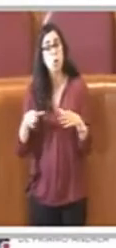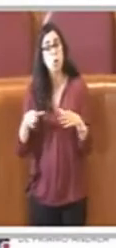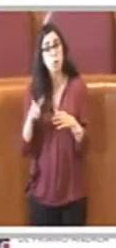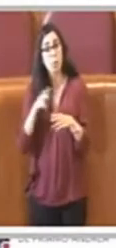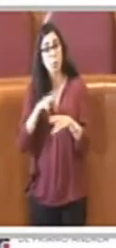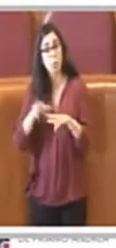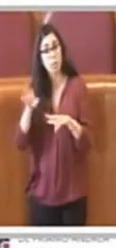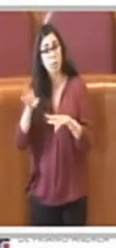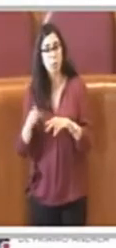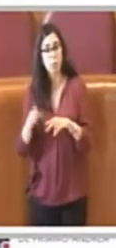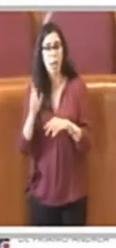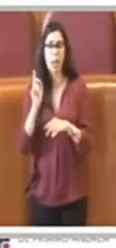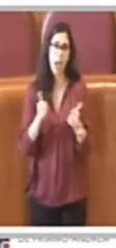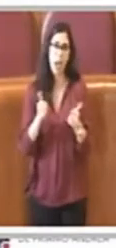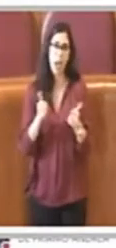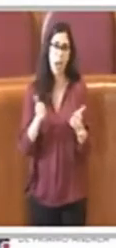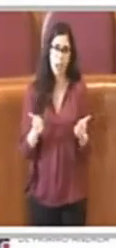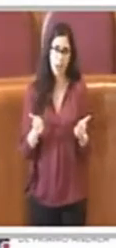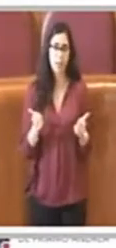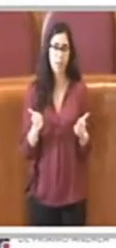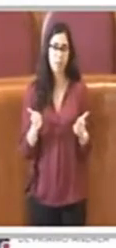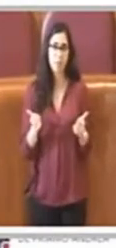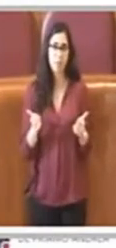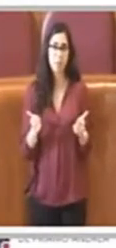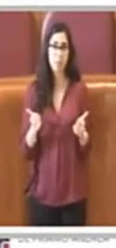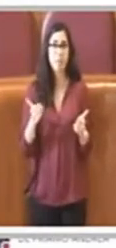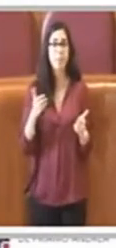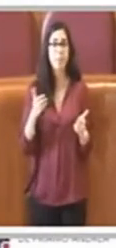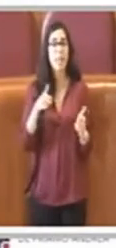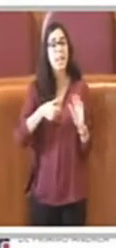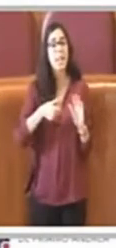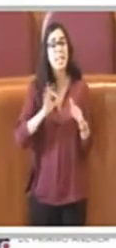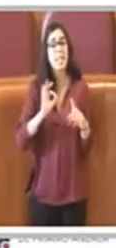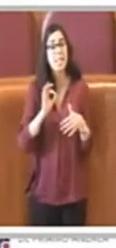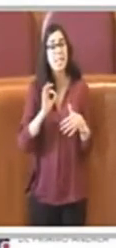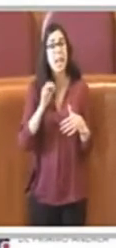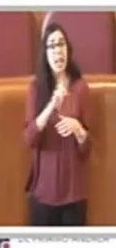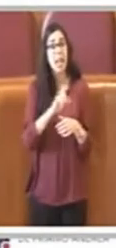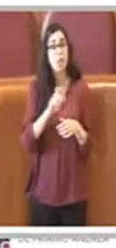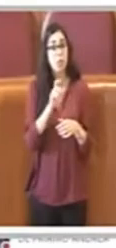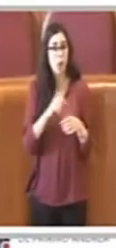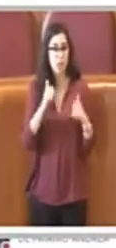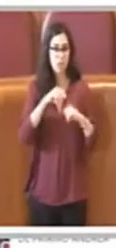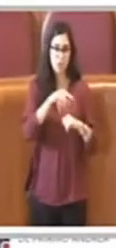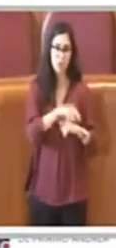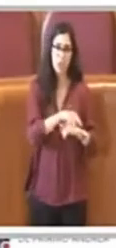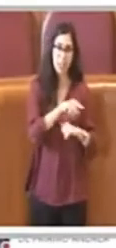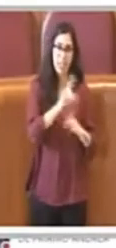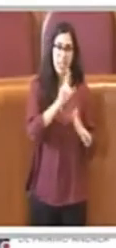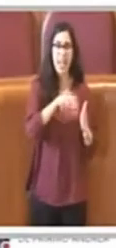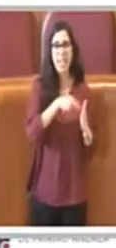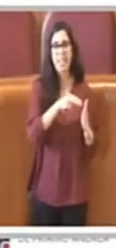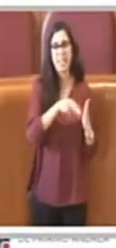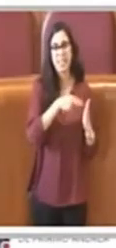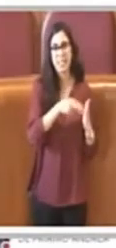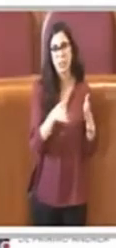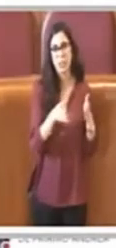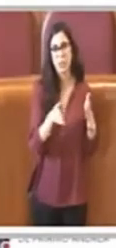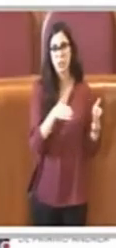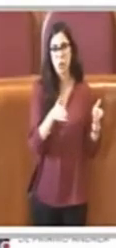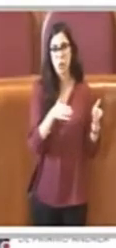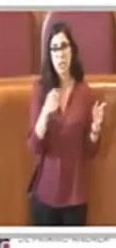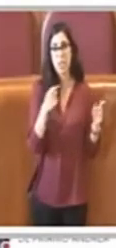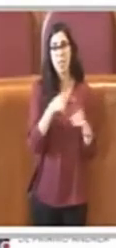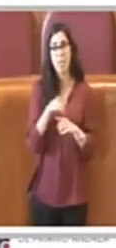finestra limitata di 60 giorni nella consulta cittadina per le iscrizioni, mentre nella consulta municipale è stata